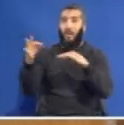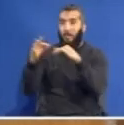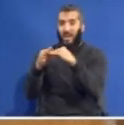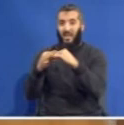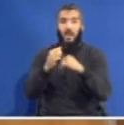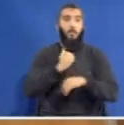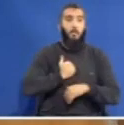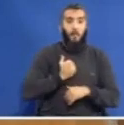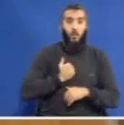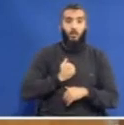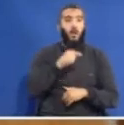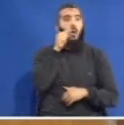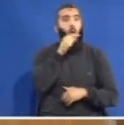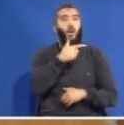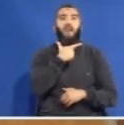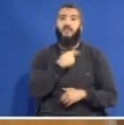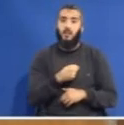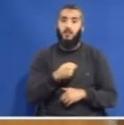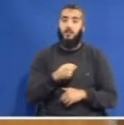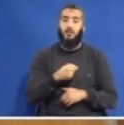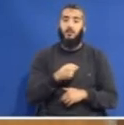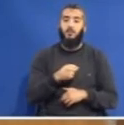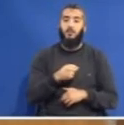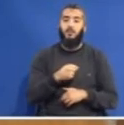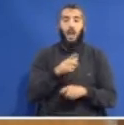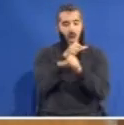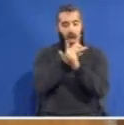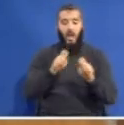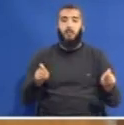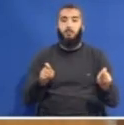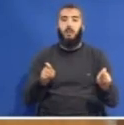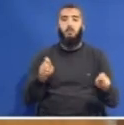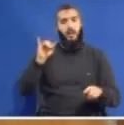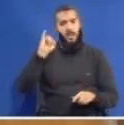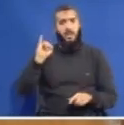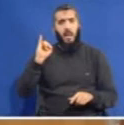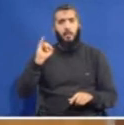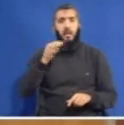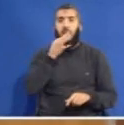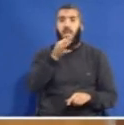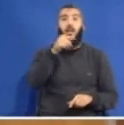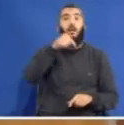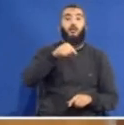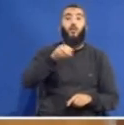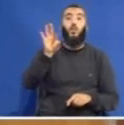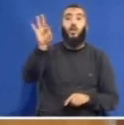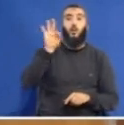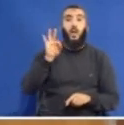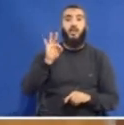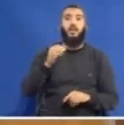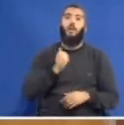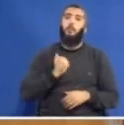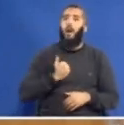والأم، والواجب الأخلاقي والواجب الديني والواجب العرفي يملي عليه